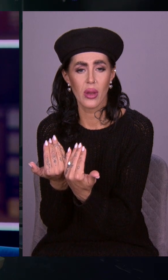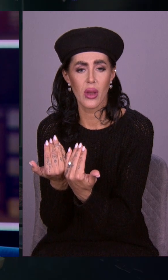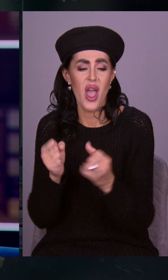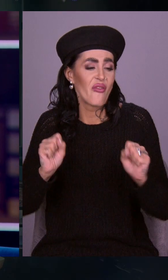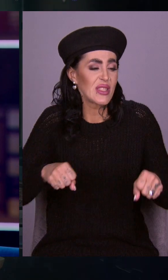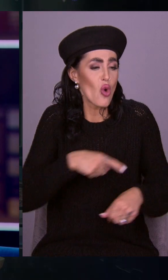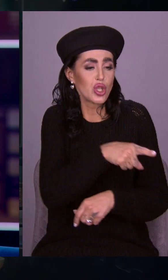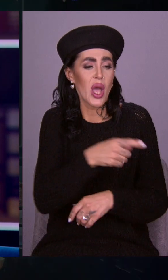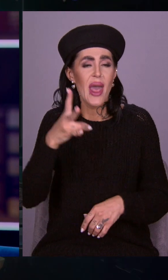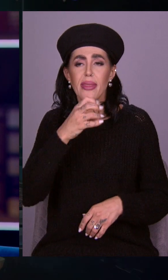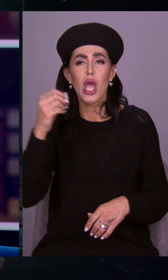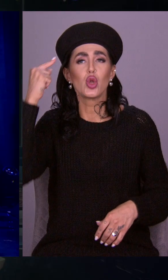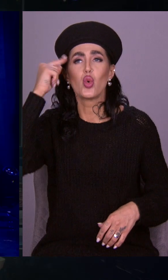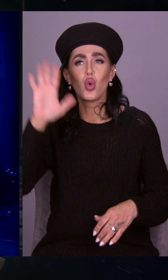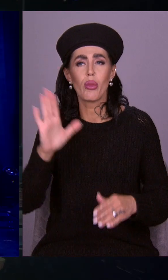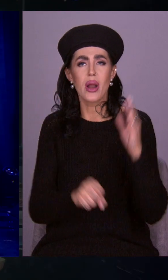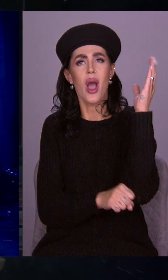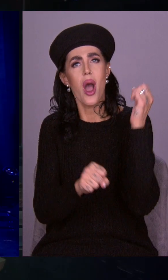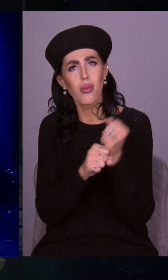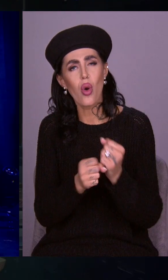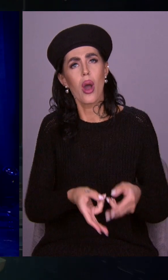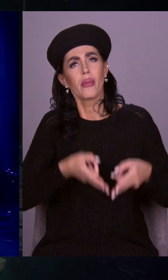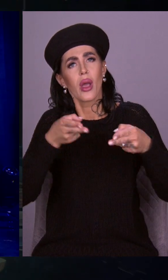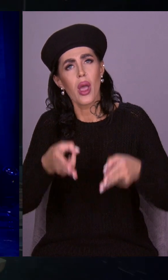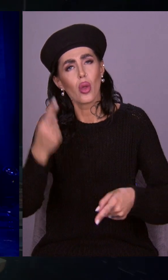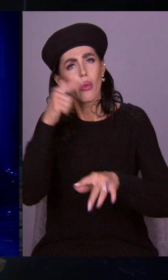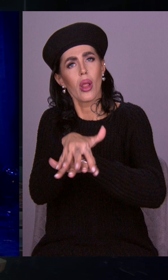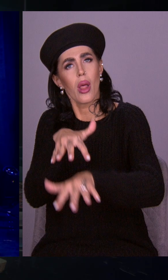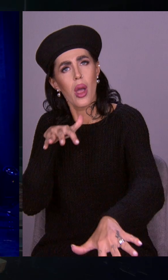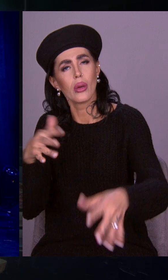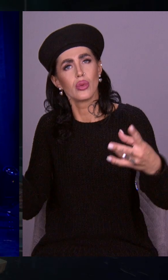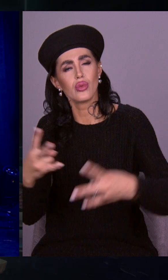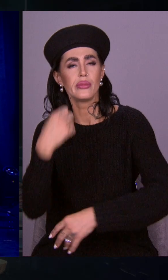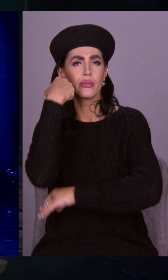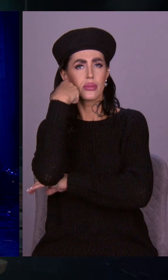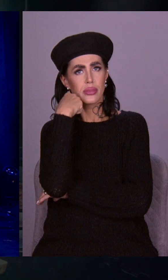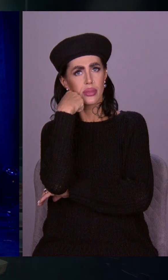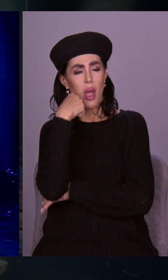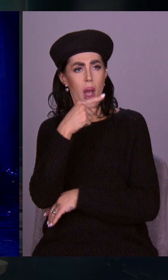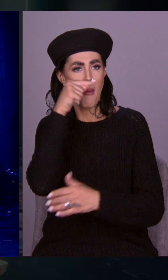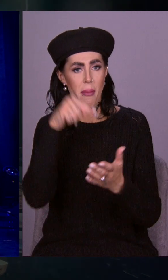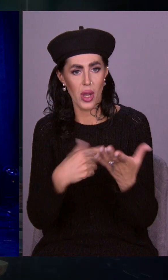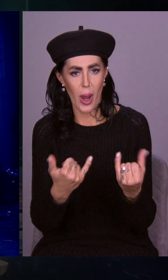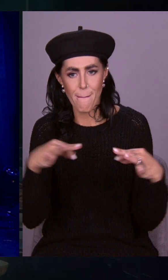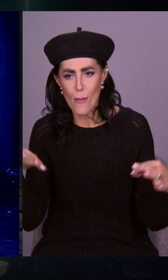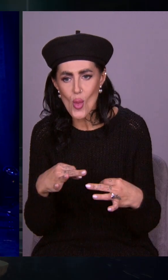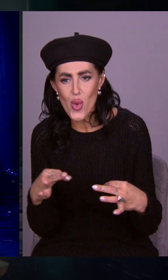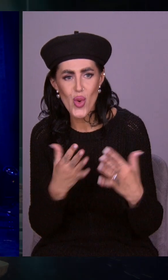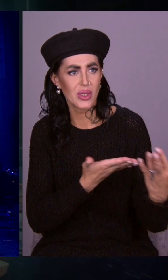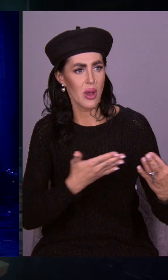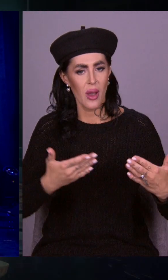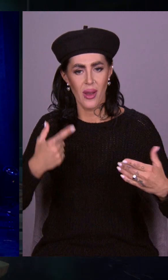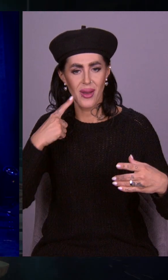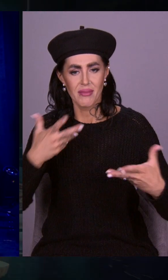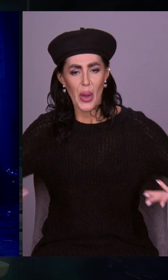дня, приїхавши на ту всесвітню конференцію по культурі, ну, так, це заплакати. Протокол такий. Так, так, і дипломати насамперед, це така дуже важка публіка, тобі